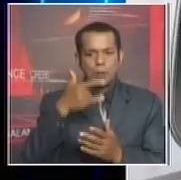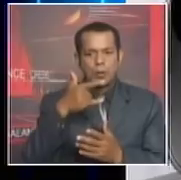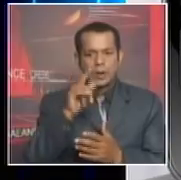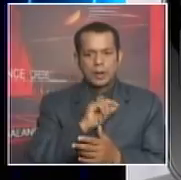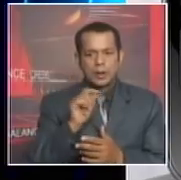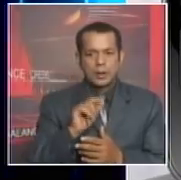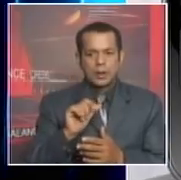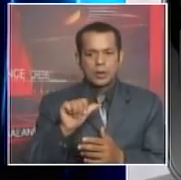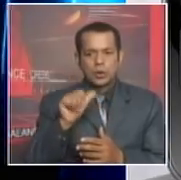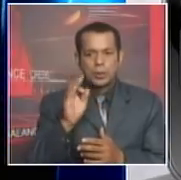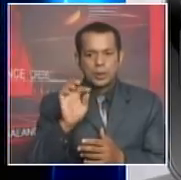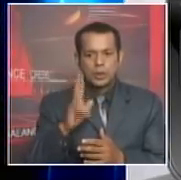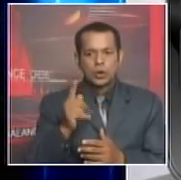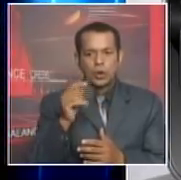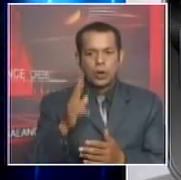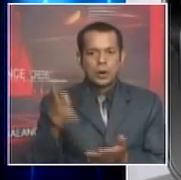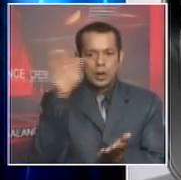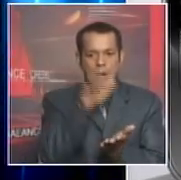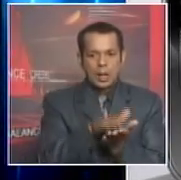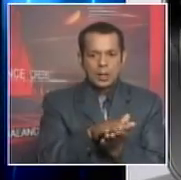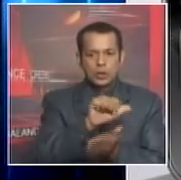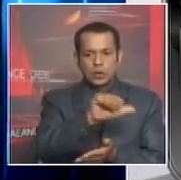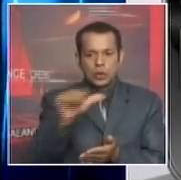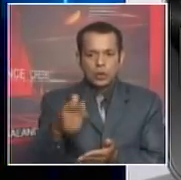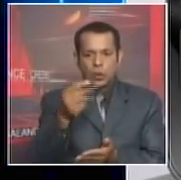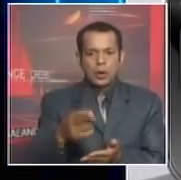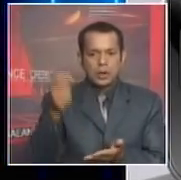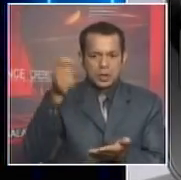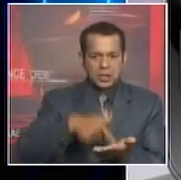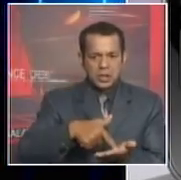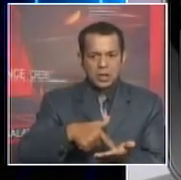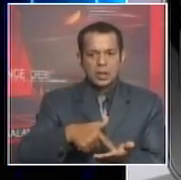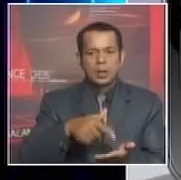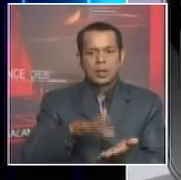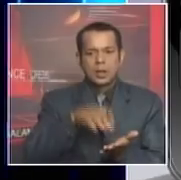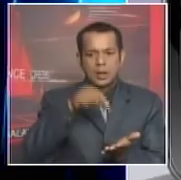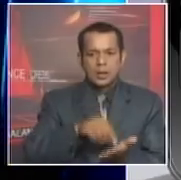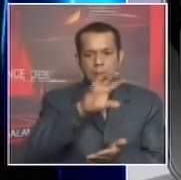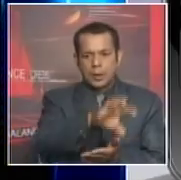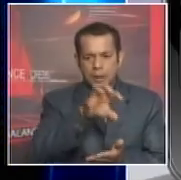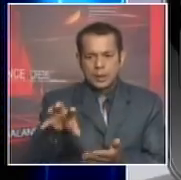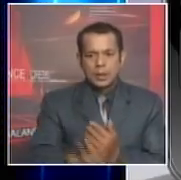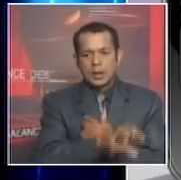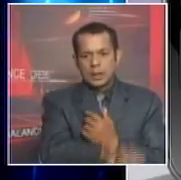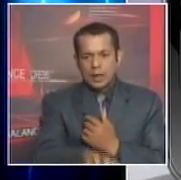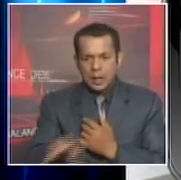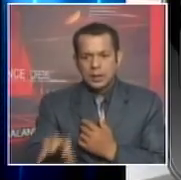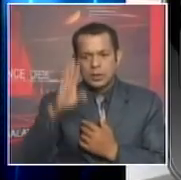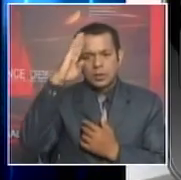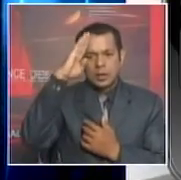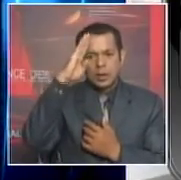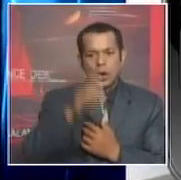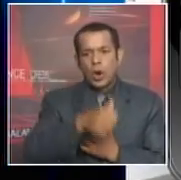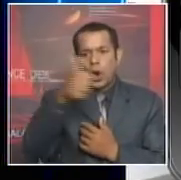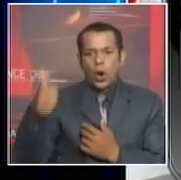लेख्छन्, जबरजस्ती करको भार थोपरेर जनतालाई कर तिर्न कर गर्ने केन्द्र, प्रदेश र स्थानीय सरकारको